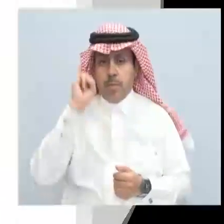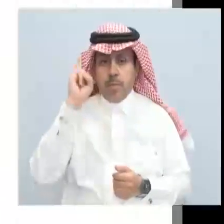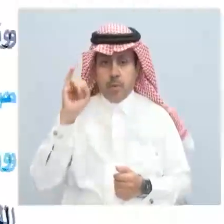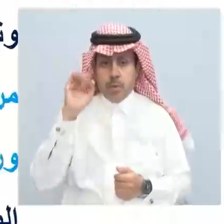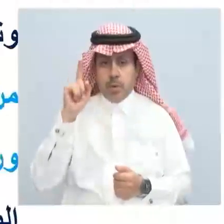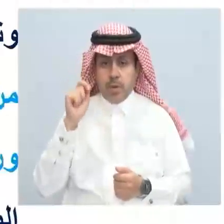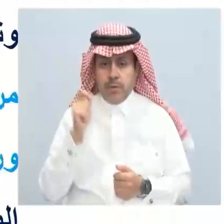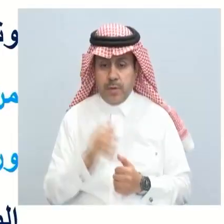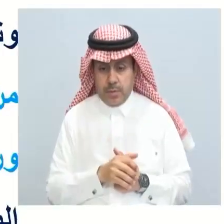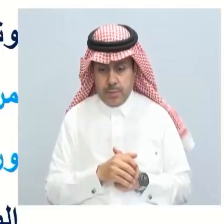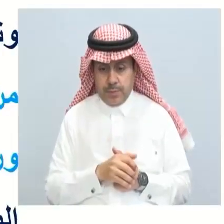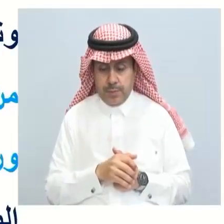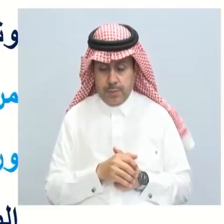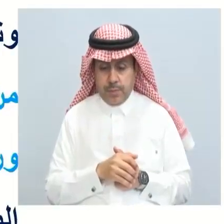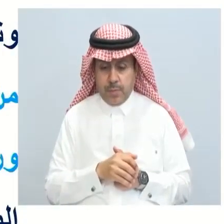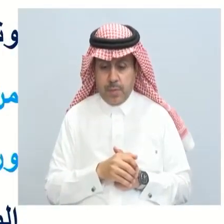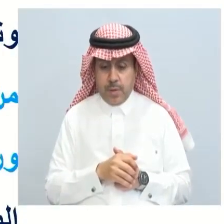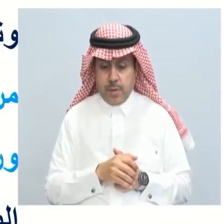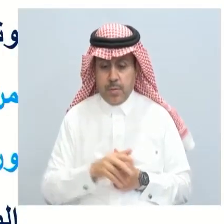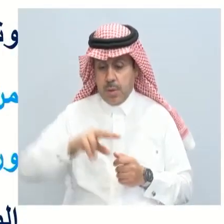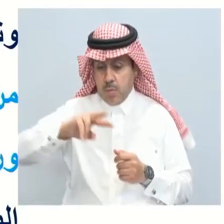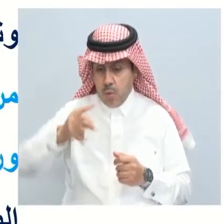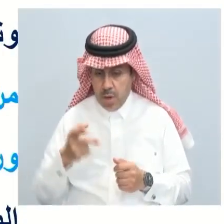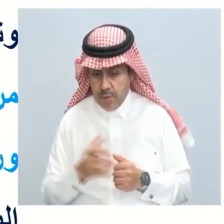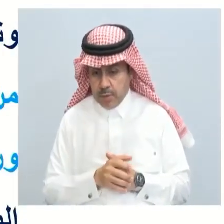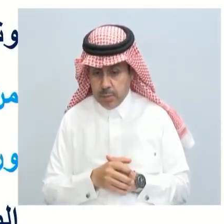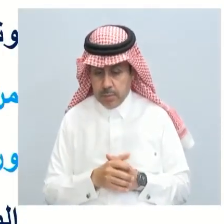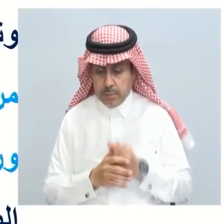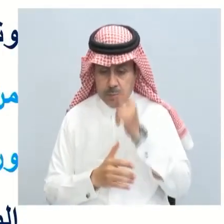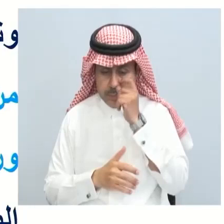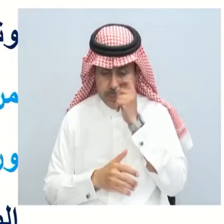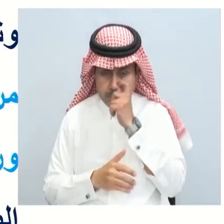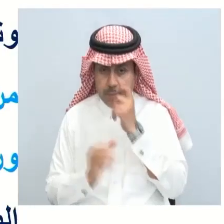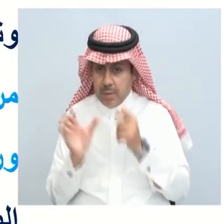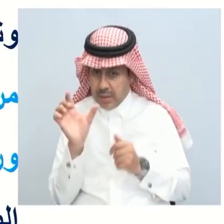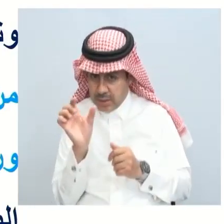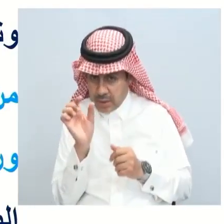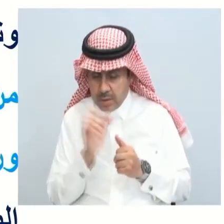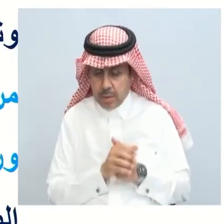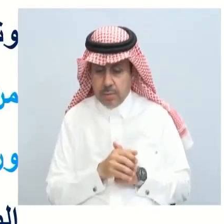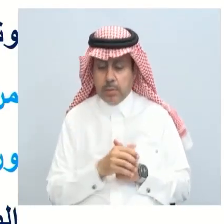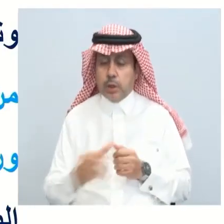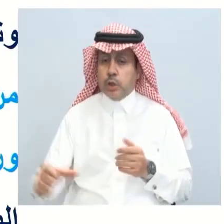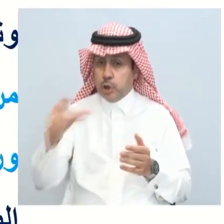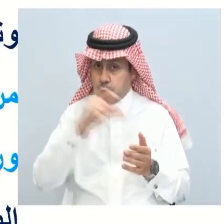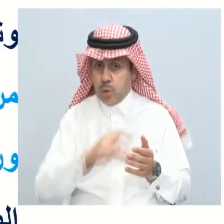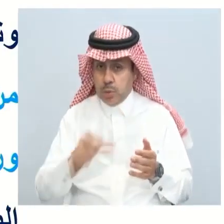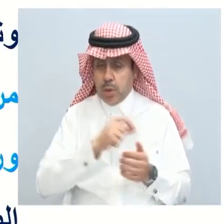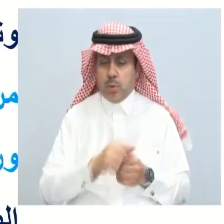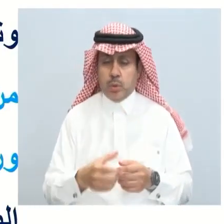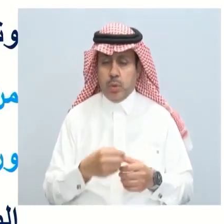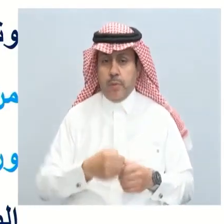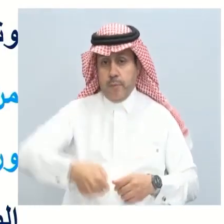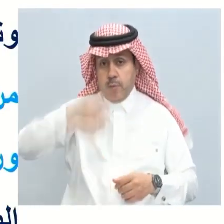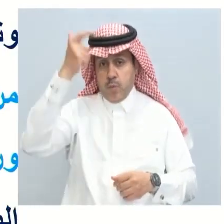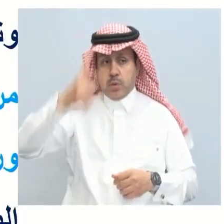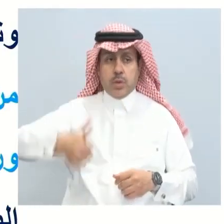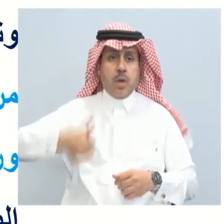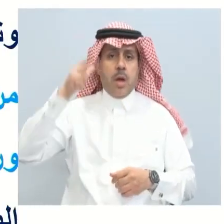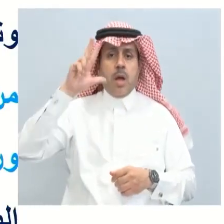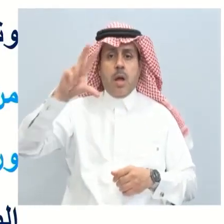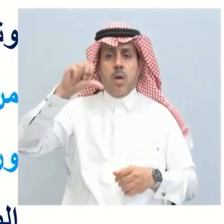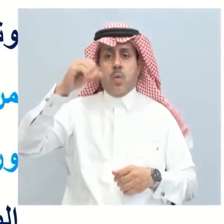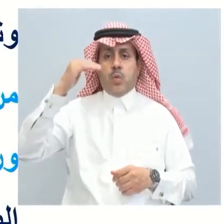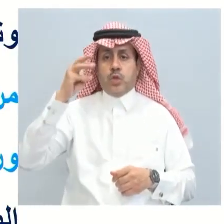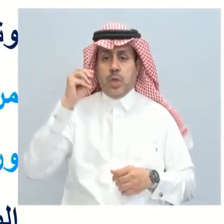الاسراف ايضا من المخالفات في هذا الاقتصار على دعوه الوجهاء والاغنياء حتى وان